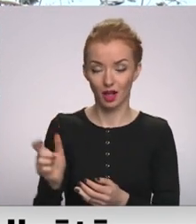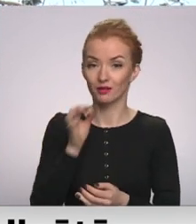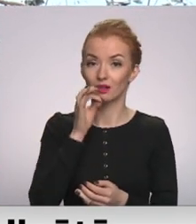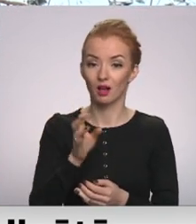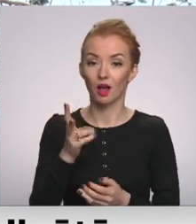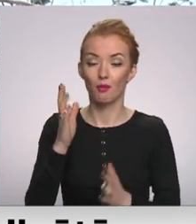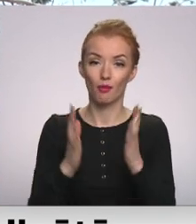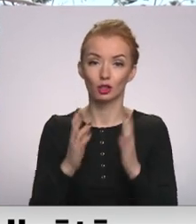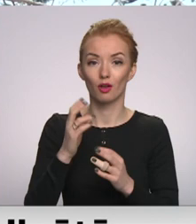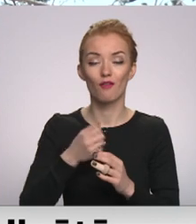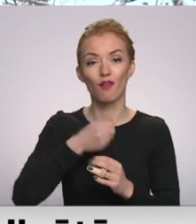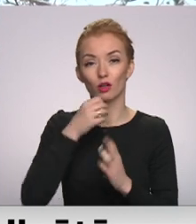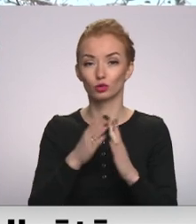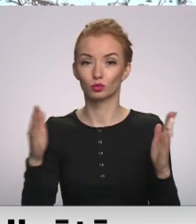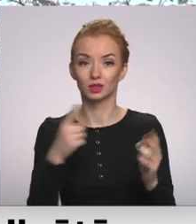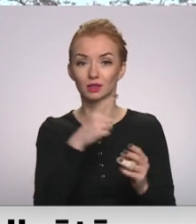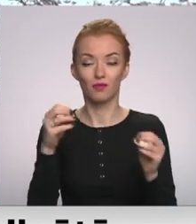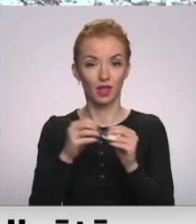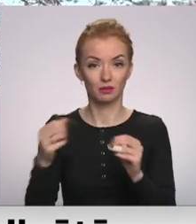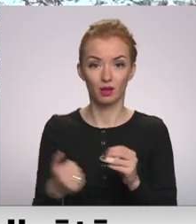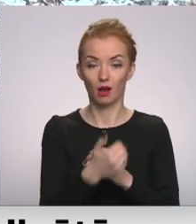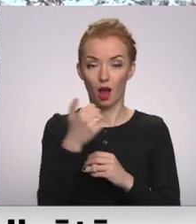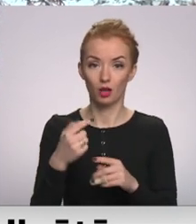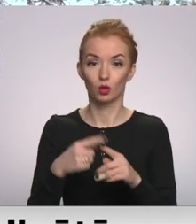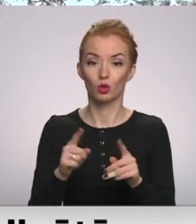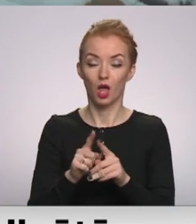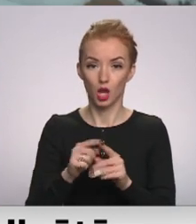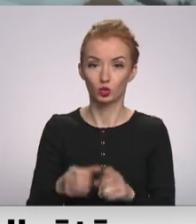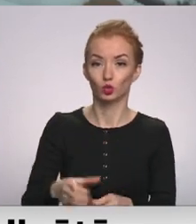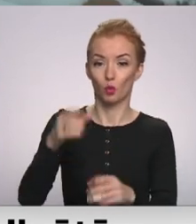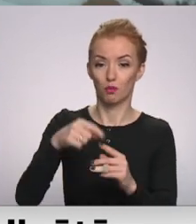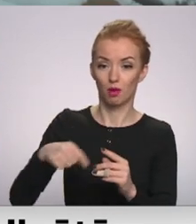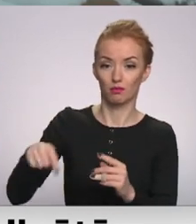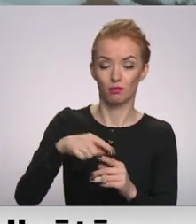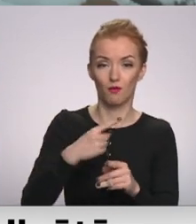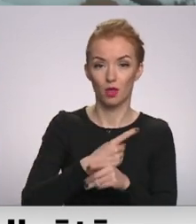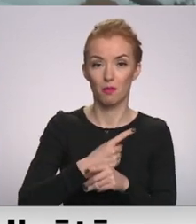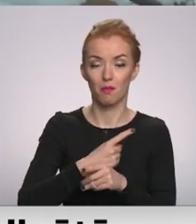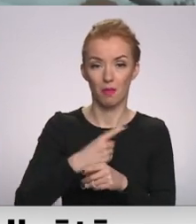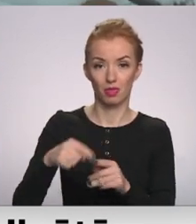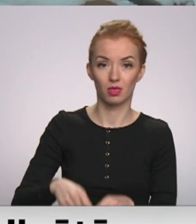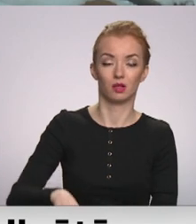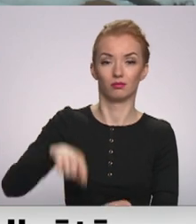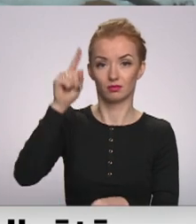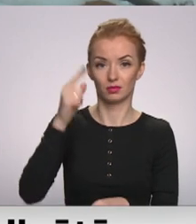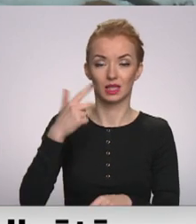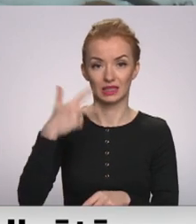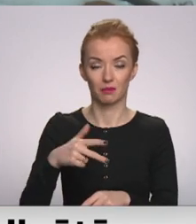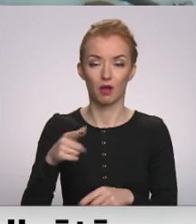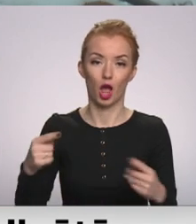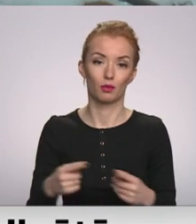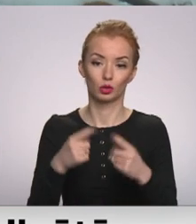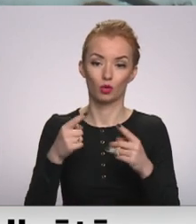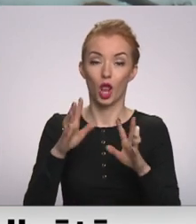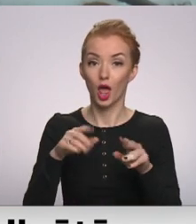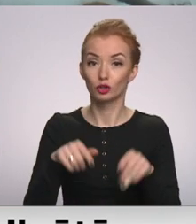meža vidējais vecums bija 110 gadi, un arī stumbru apkārtmērs 1,30 m augstumā no zemes bijis atbilstoši, lai